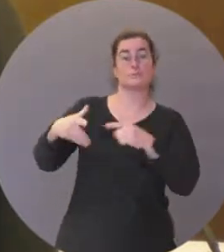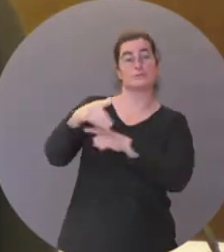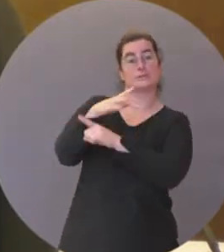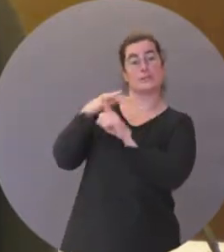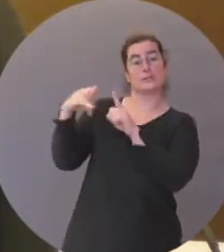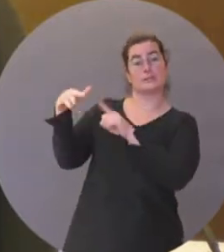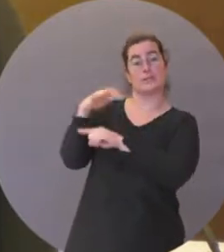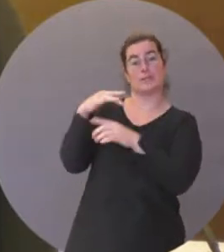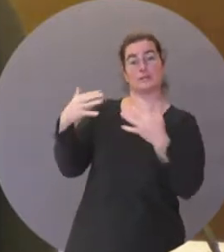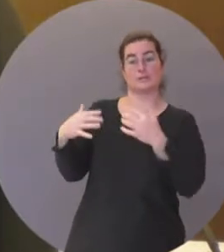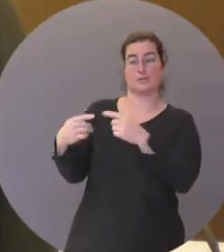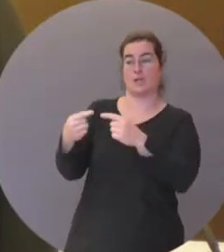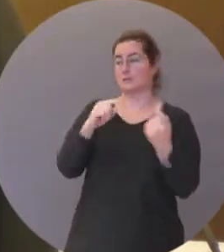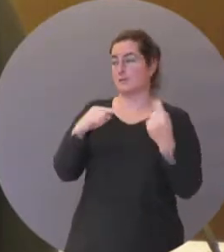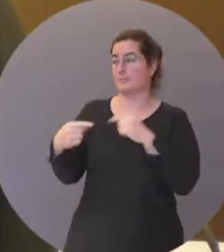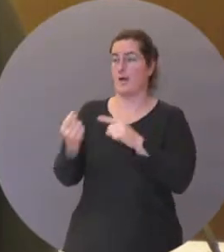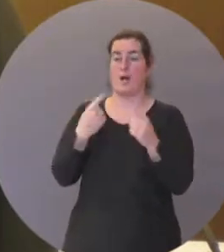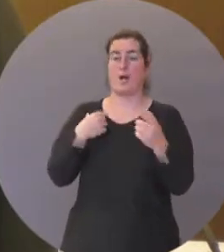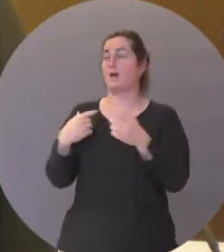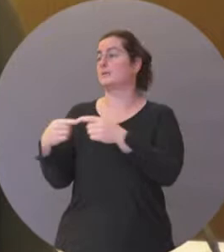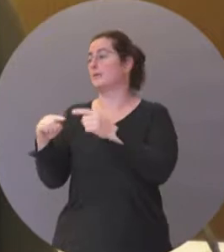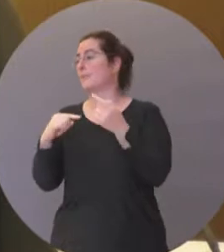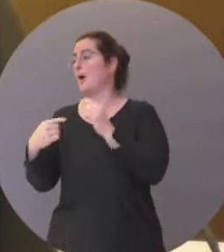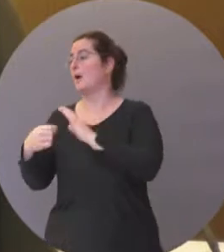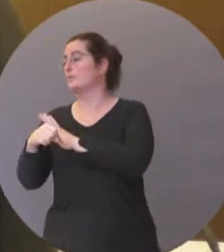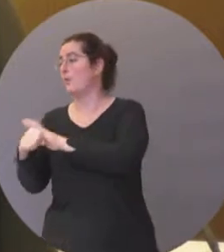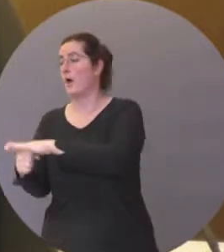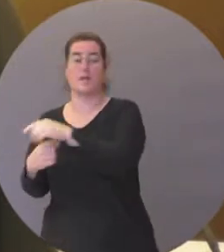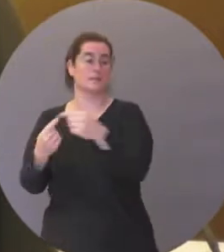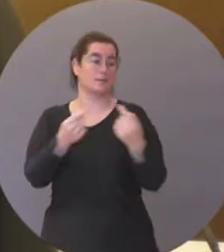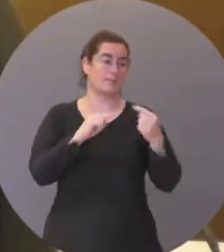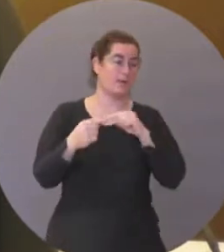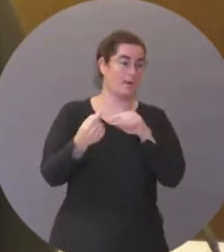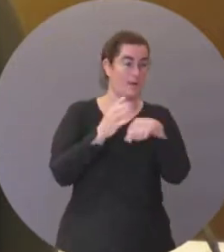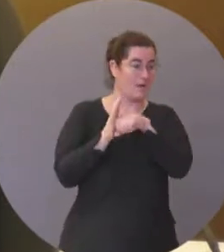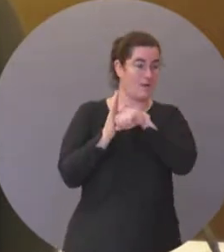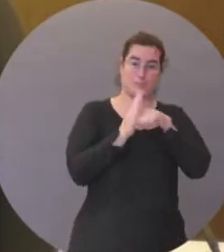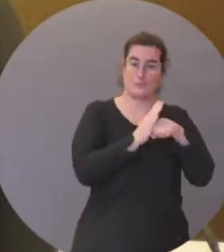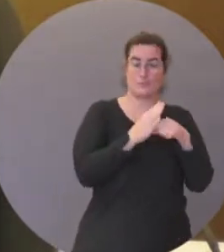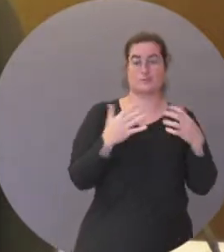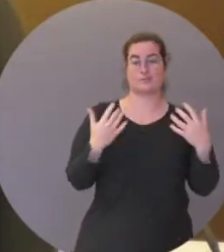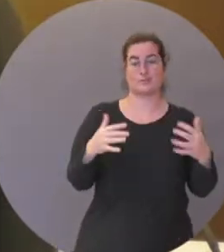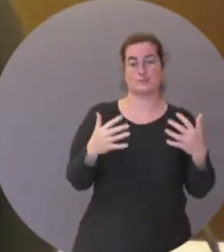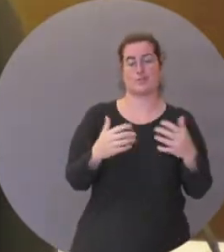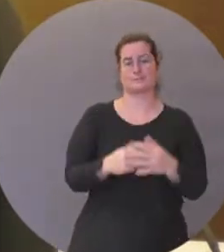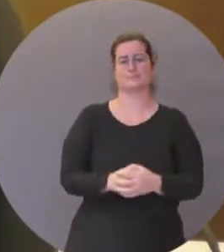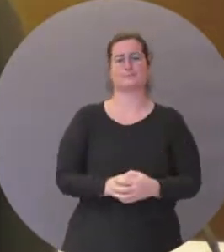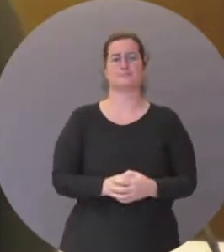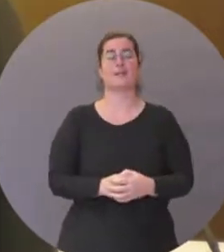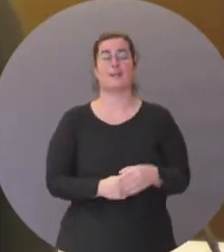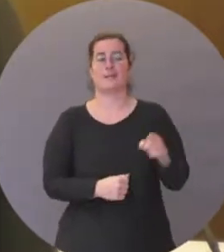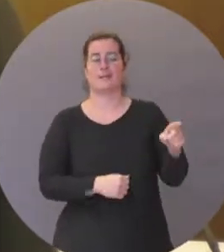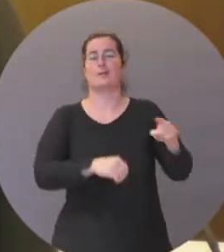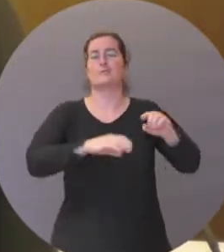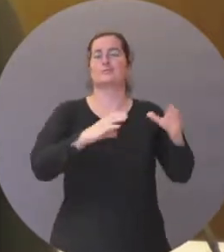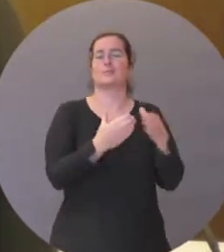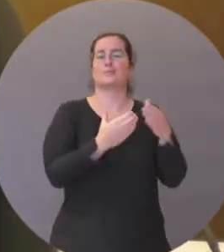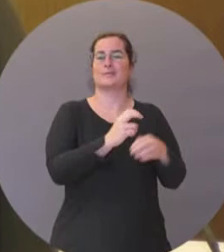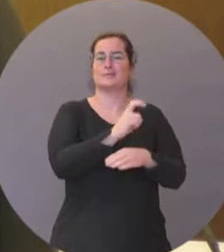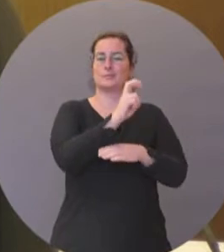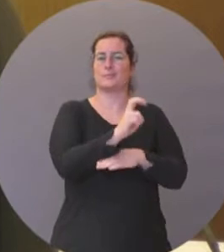avec la droite il avait lieu aussi au sein de la gauche ou les écologistes ont parfois été